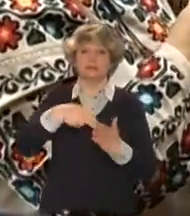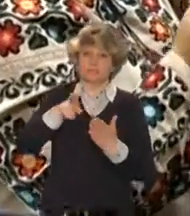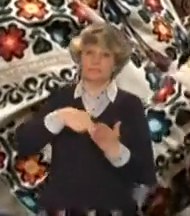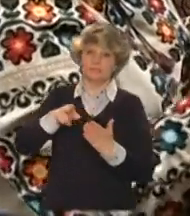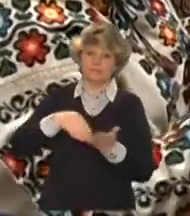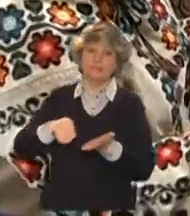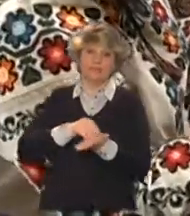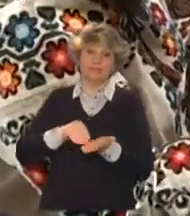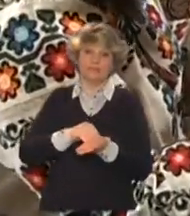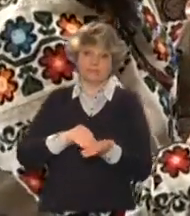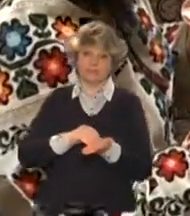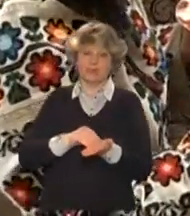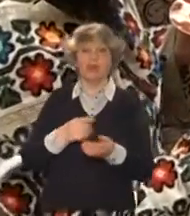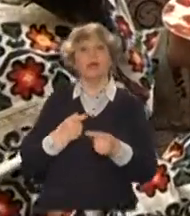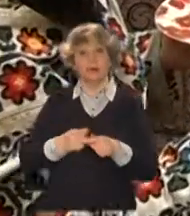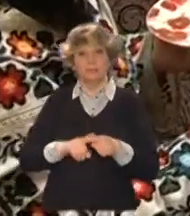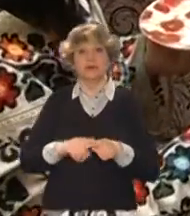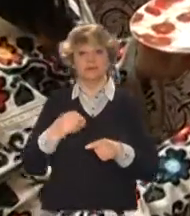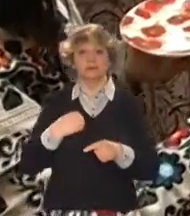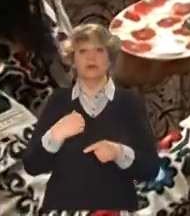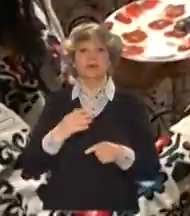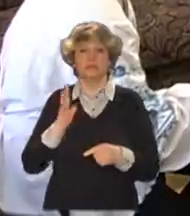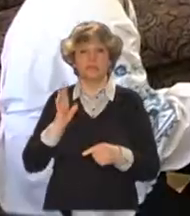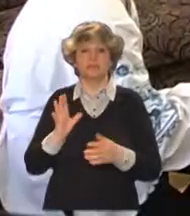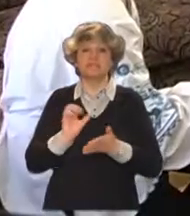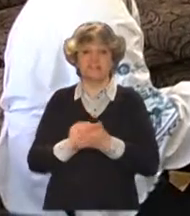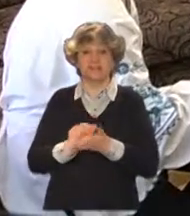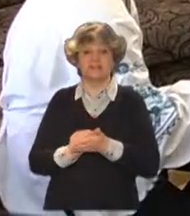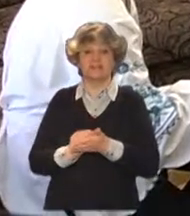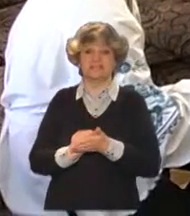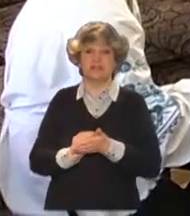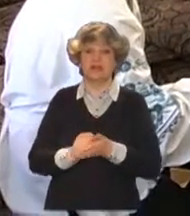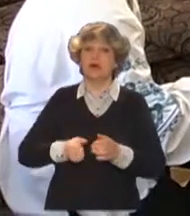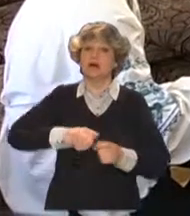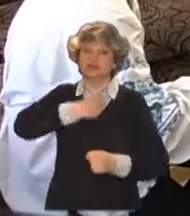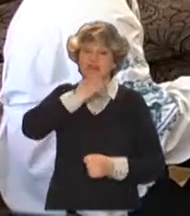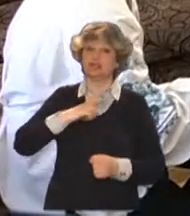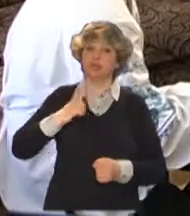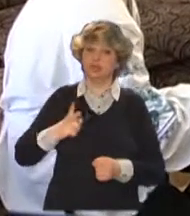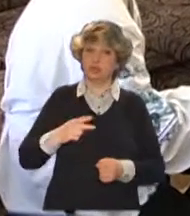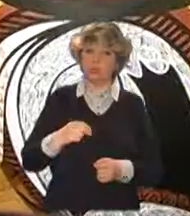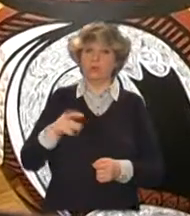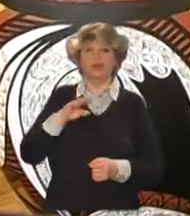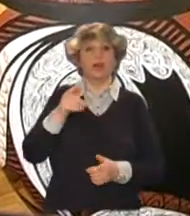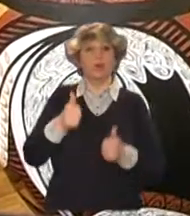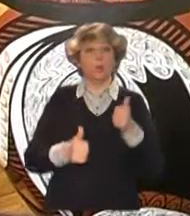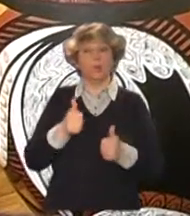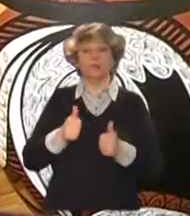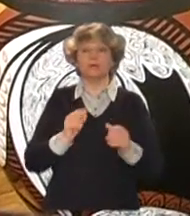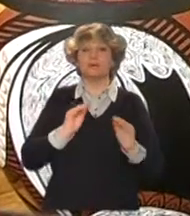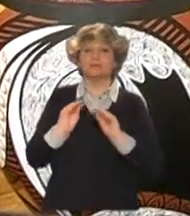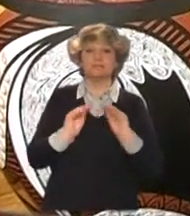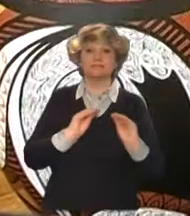Тому ми почнемо займатися на канікулах. Старша донька Галини Тимошенко для конкурсу оздоблює